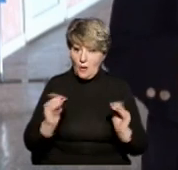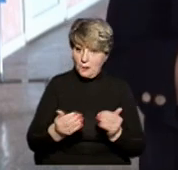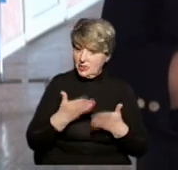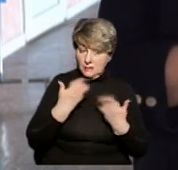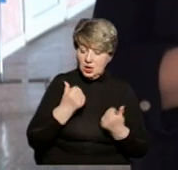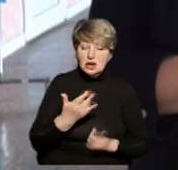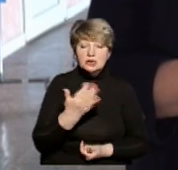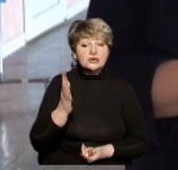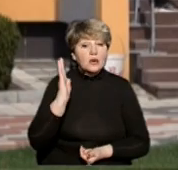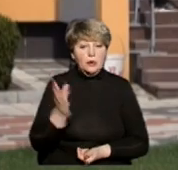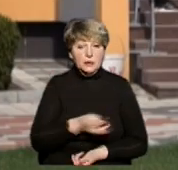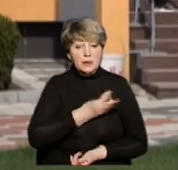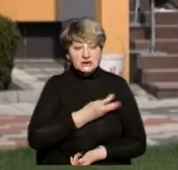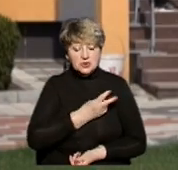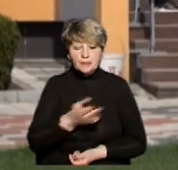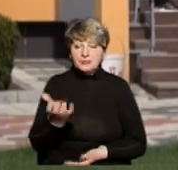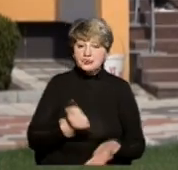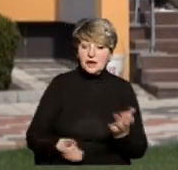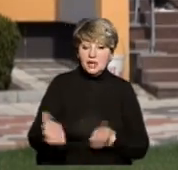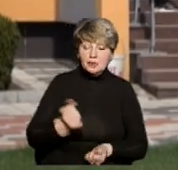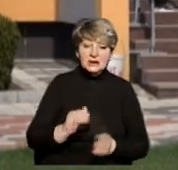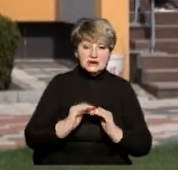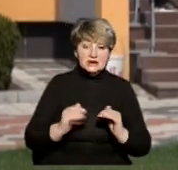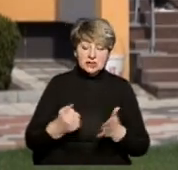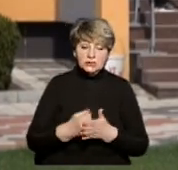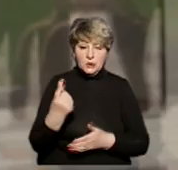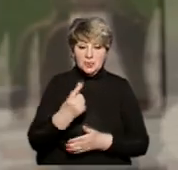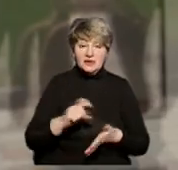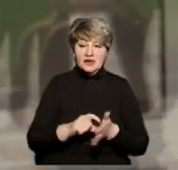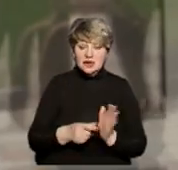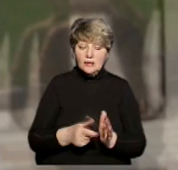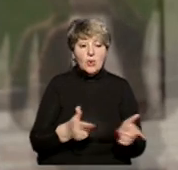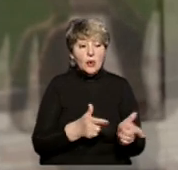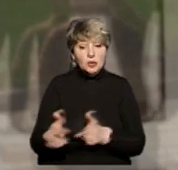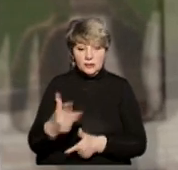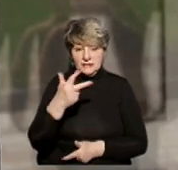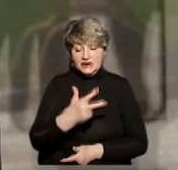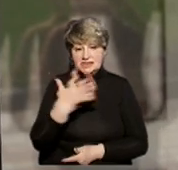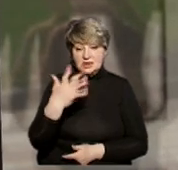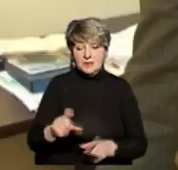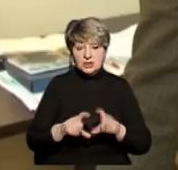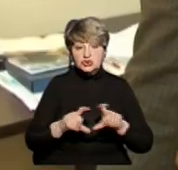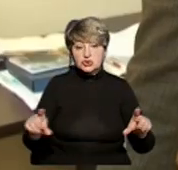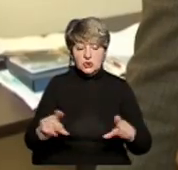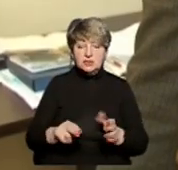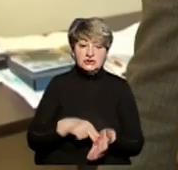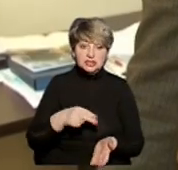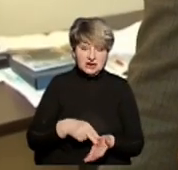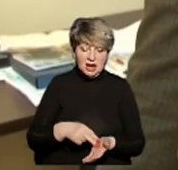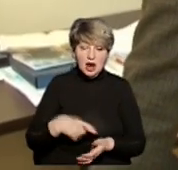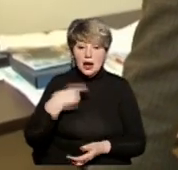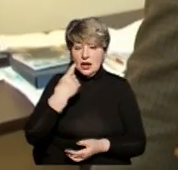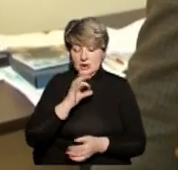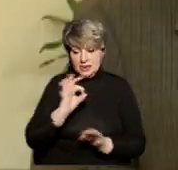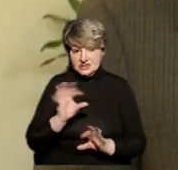класів, скільки буде бажаючих. Набирати дітей до першого класу готові. Готові 35 шкіл Черкас, каже заступниця міського голови